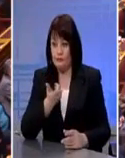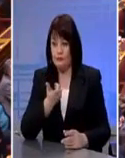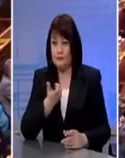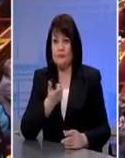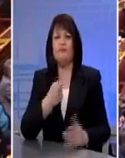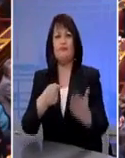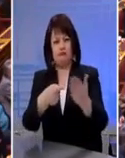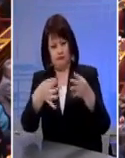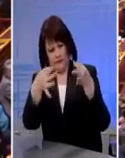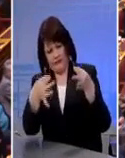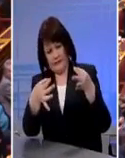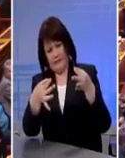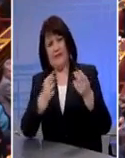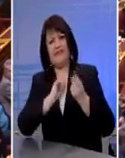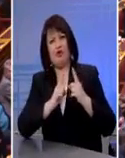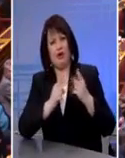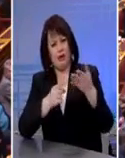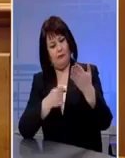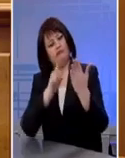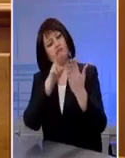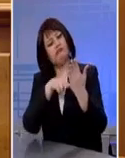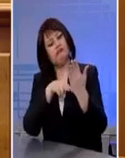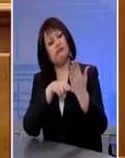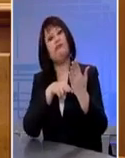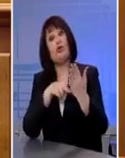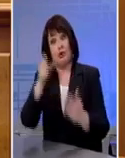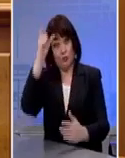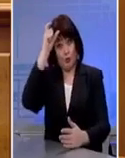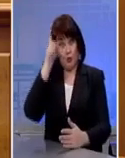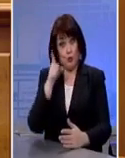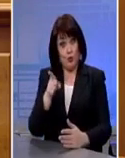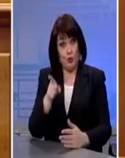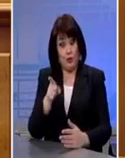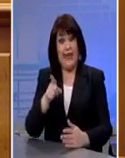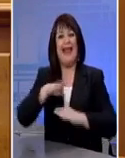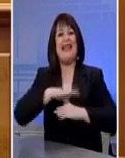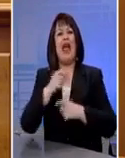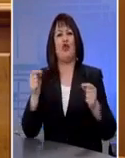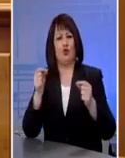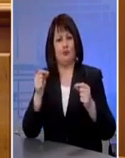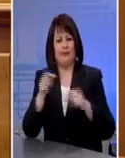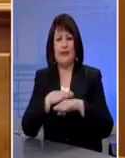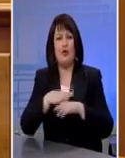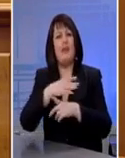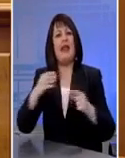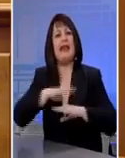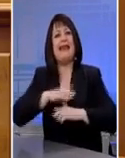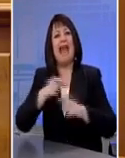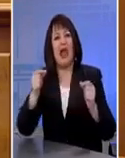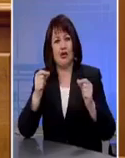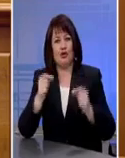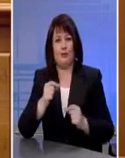Μου δείχνει τη συμφωνία ότι η Τουρκία θα μας στέρνει έναν και θα τη στέρνουμε άλλον